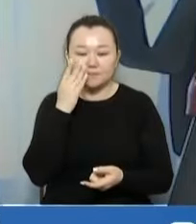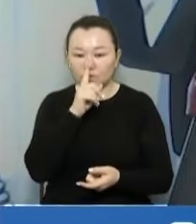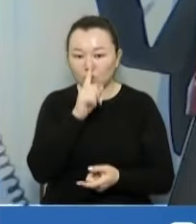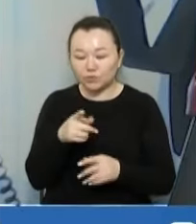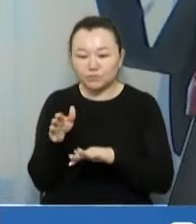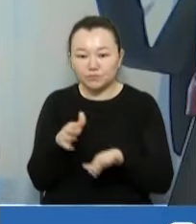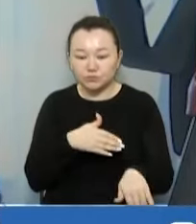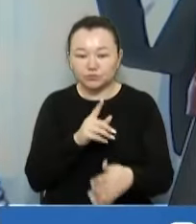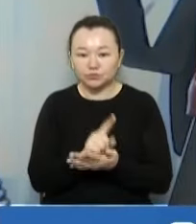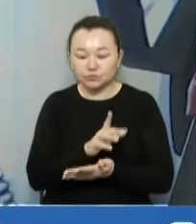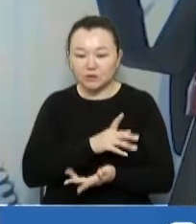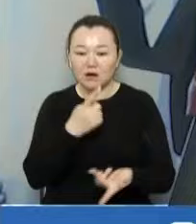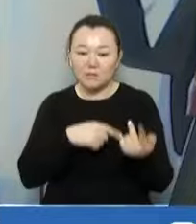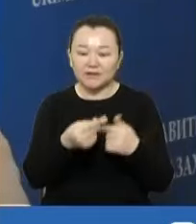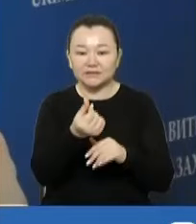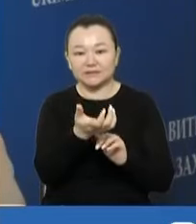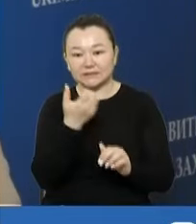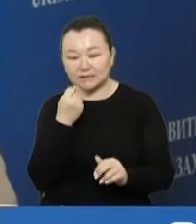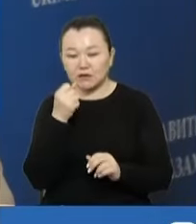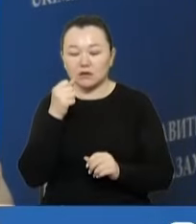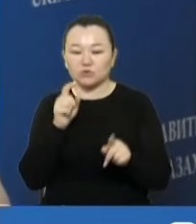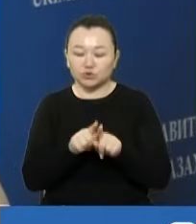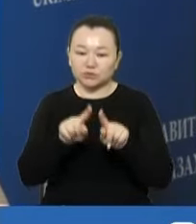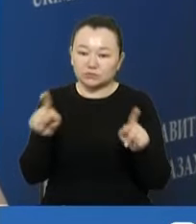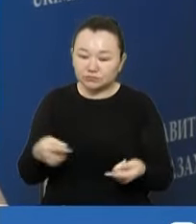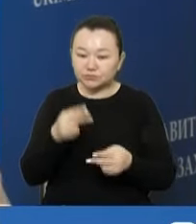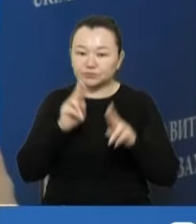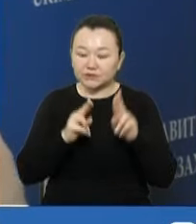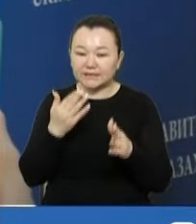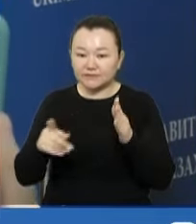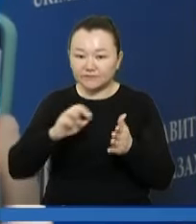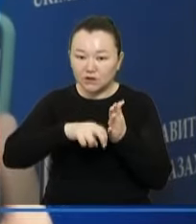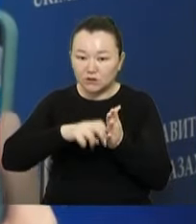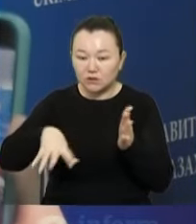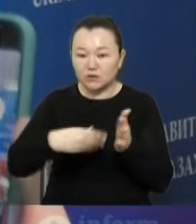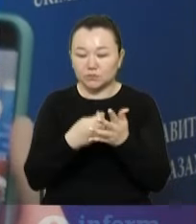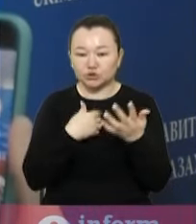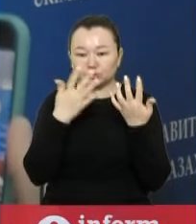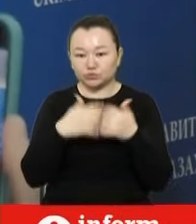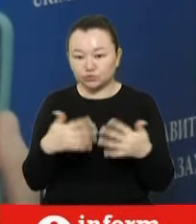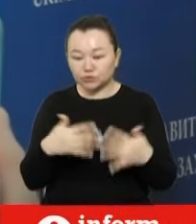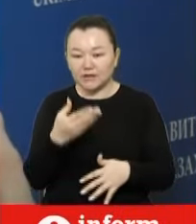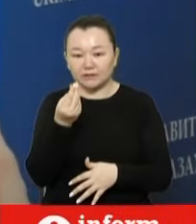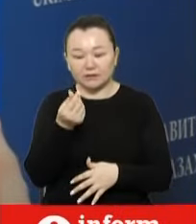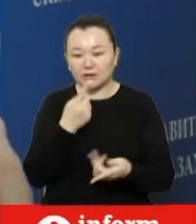өтуі керек. Себебі қайтаруды шектейтіндей ереже бар. Егер біз салық төлеп, есебін өткізіп қойсақ, қаржы қайтарылмайды.